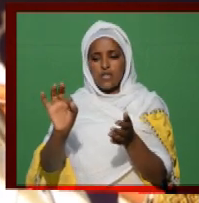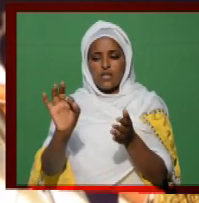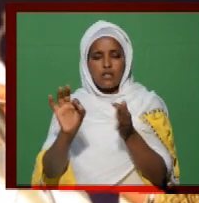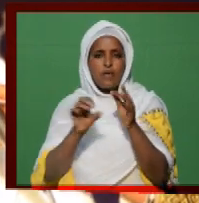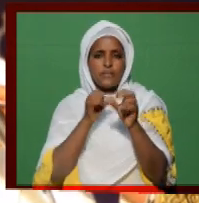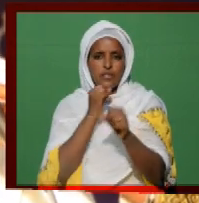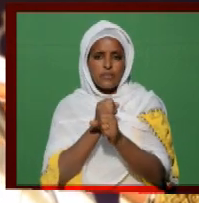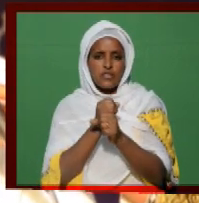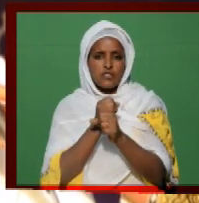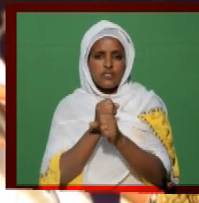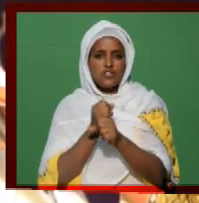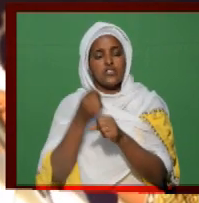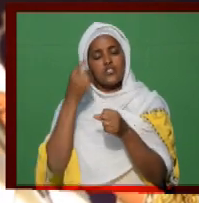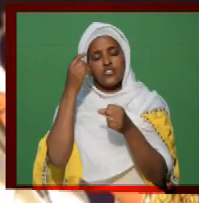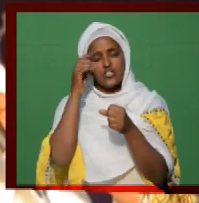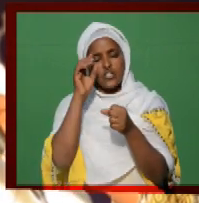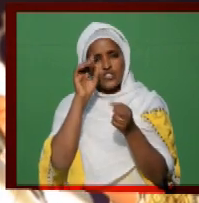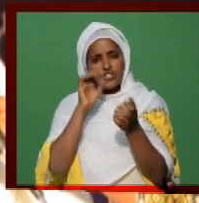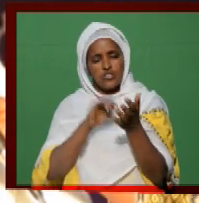ከ1939 ጀምሮ እስከ